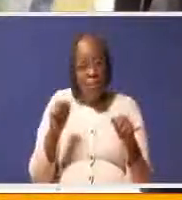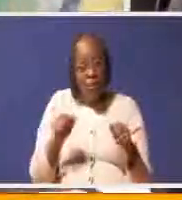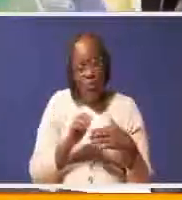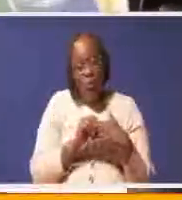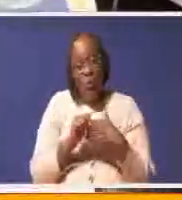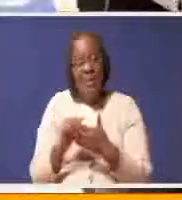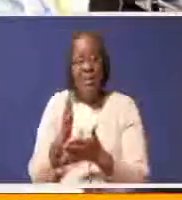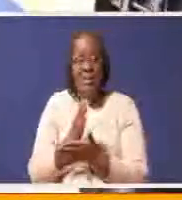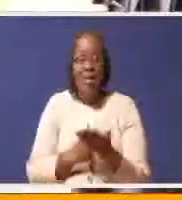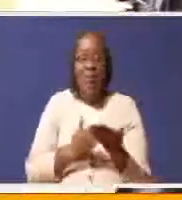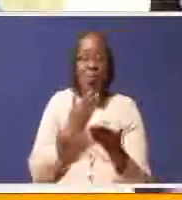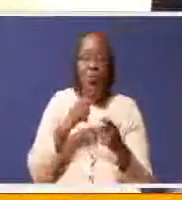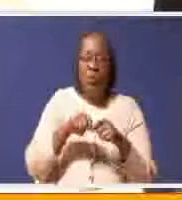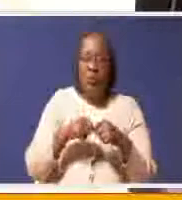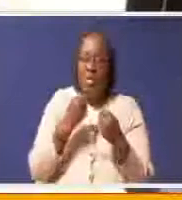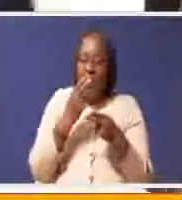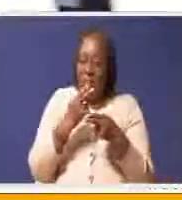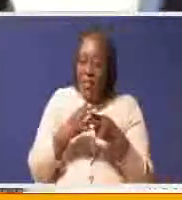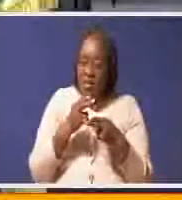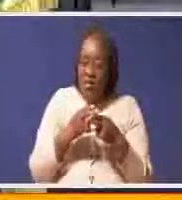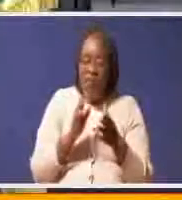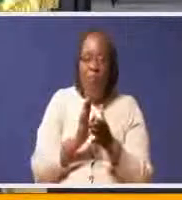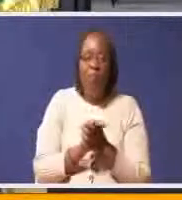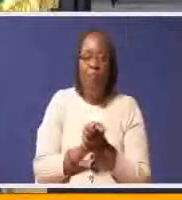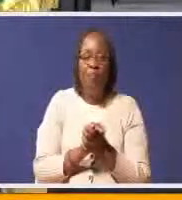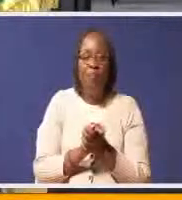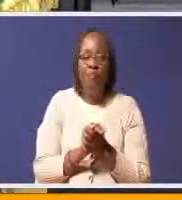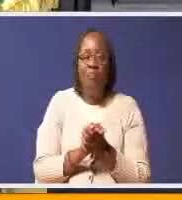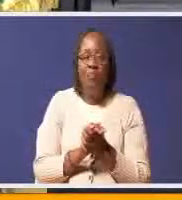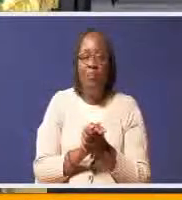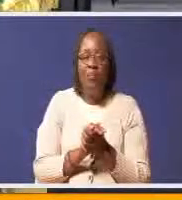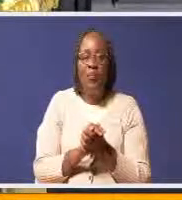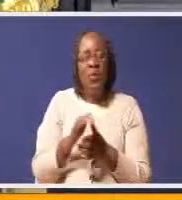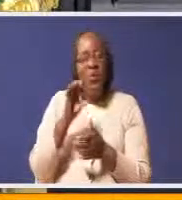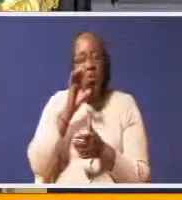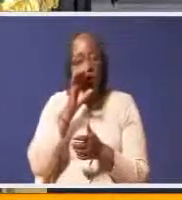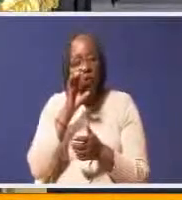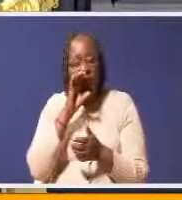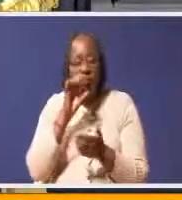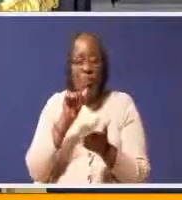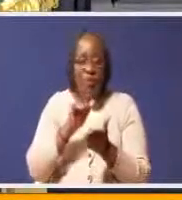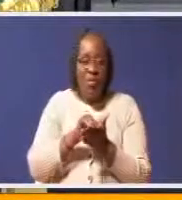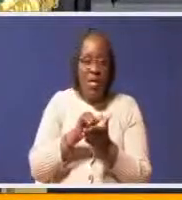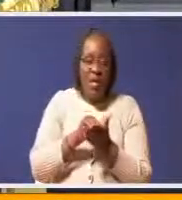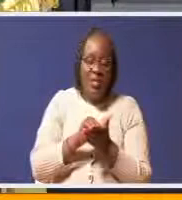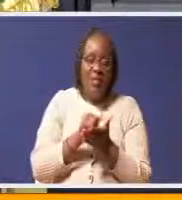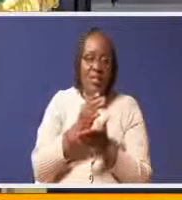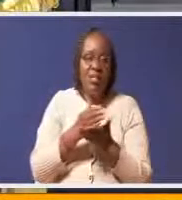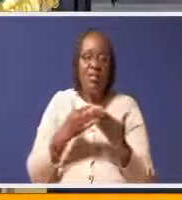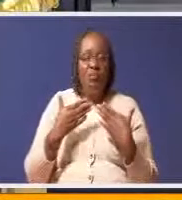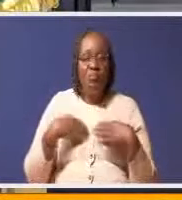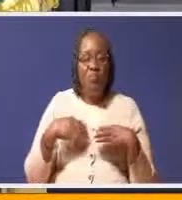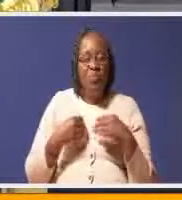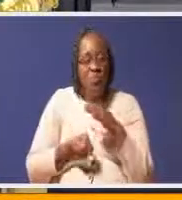atongeria bakwenda kumbudho kile ritua na Ntububu. Uleta allegations ati kule ya Ntubu anabarama